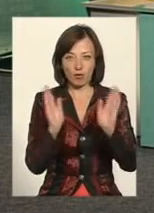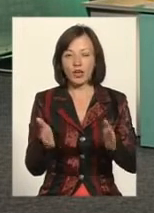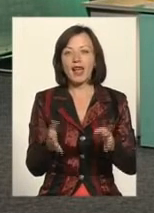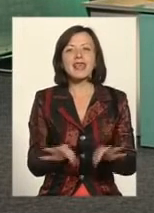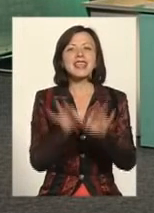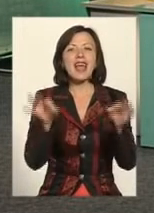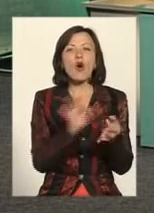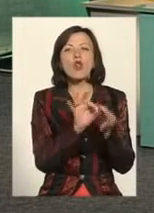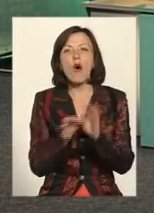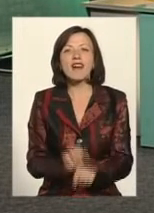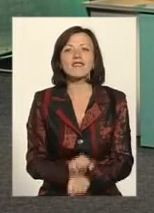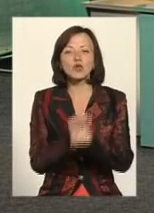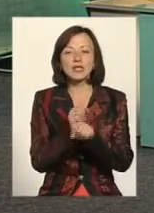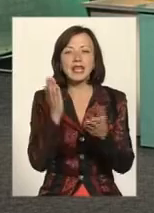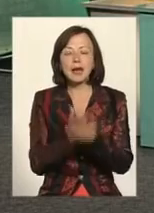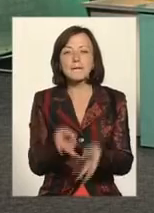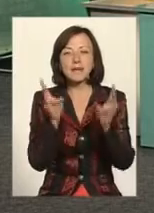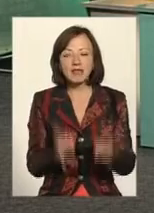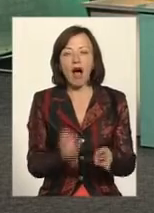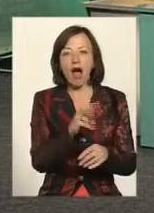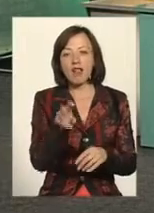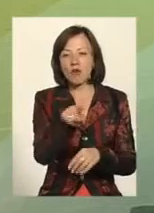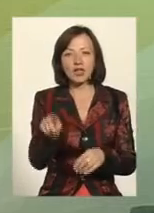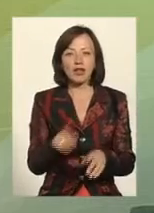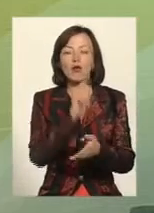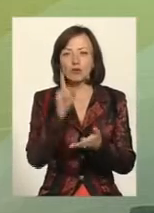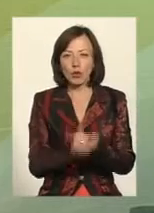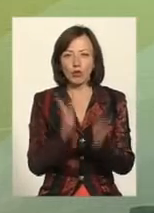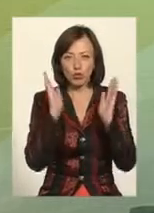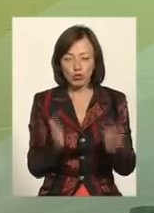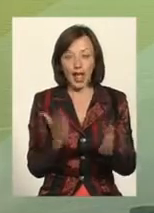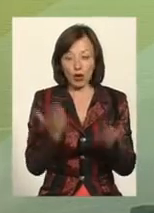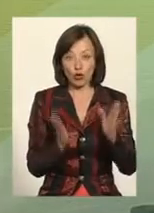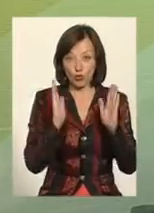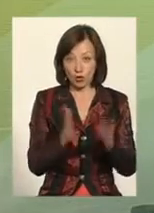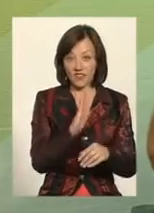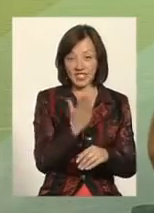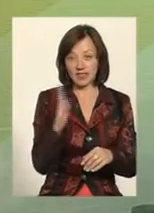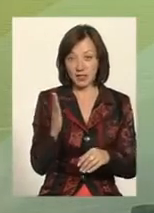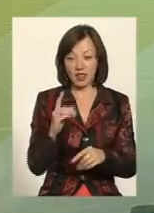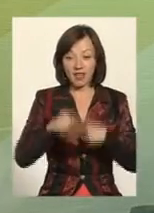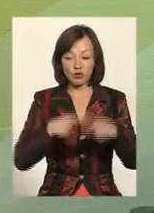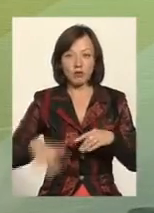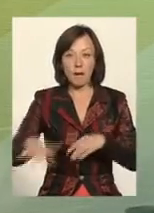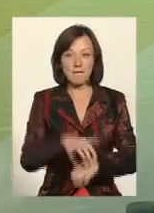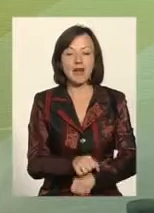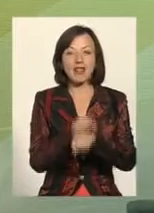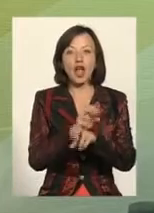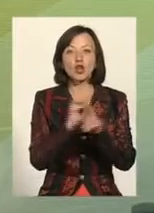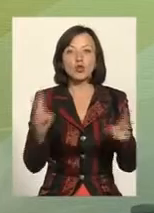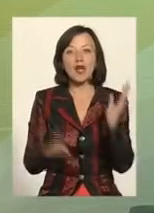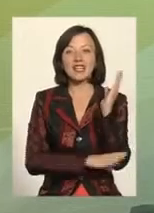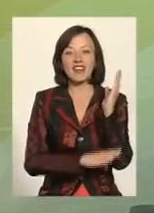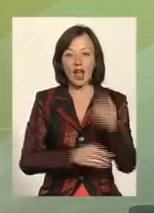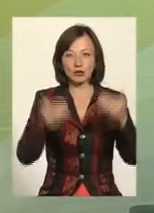ніякої. В революціях є біда, але вони абсолютно неминучі. І якщо буде, от Василь Васильович, наступний майдан, ніхто вже з дерев'яними